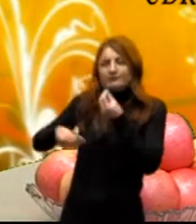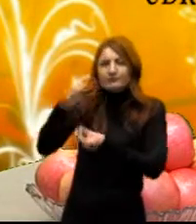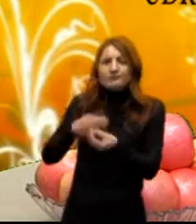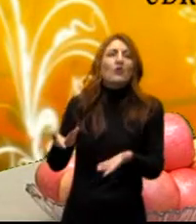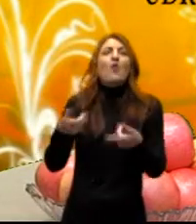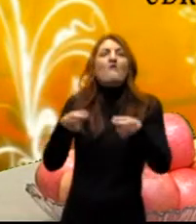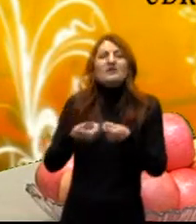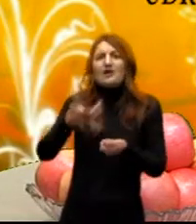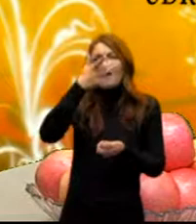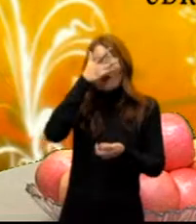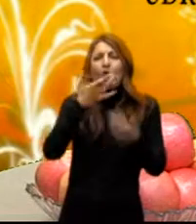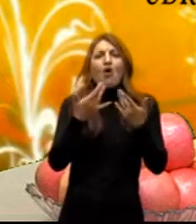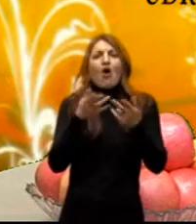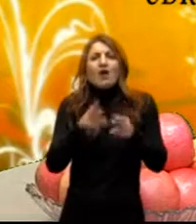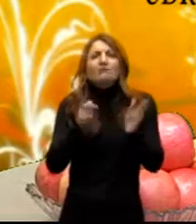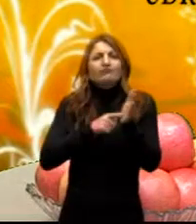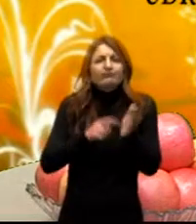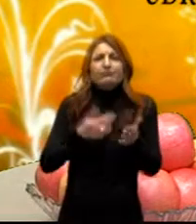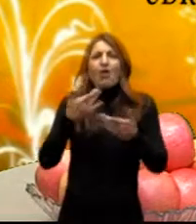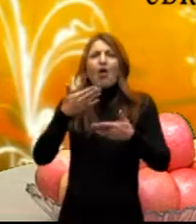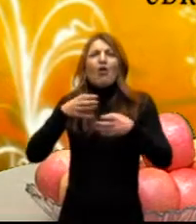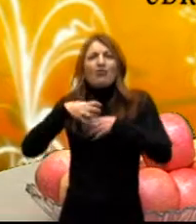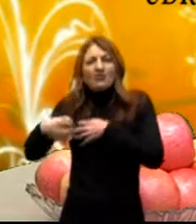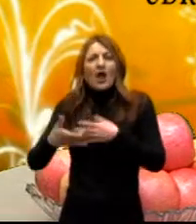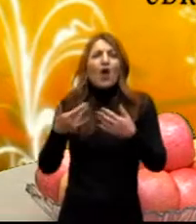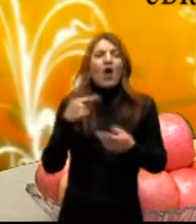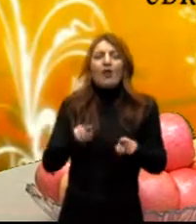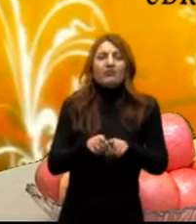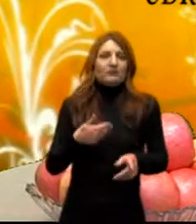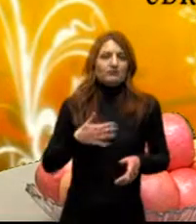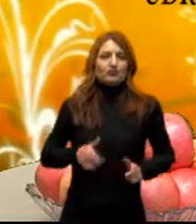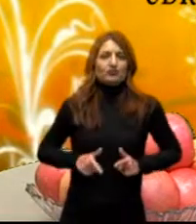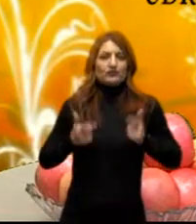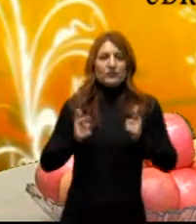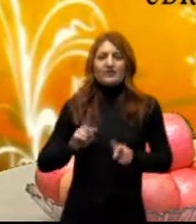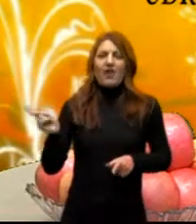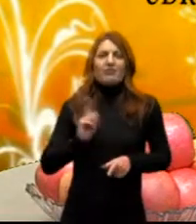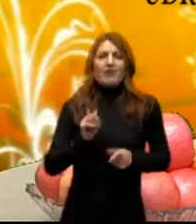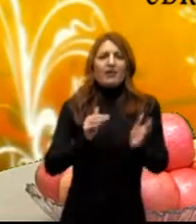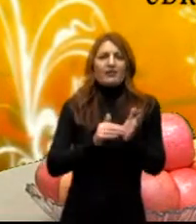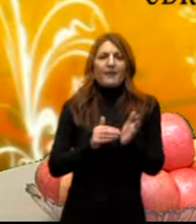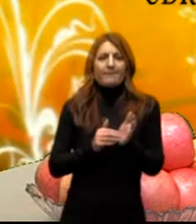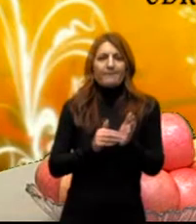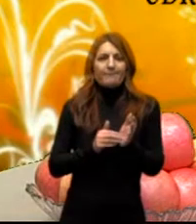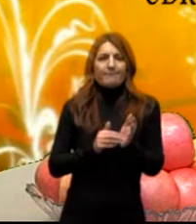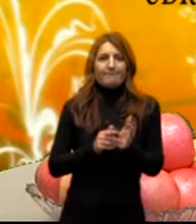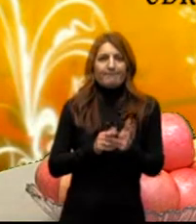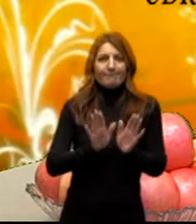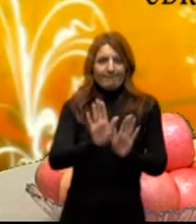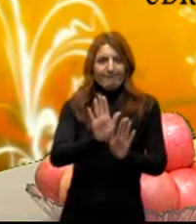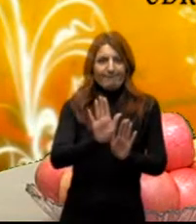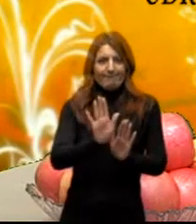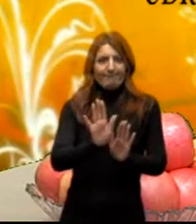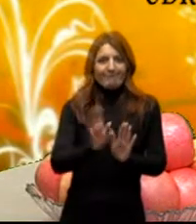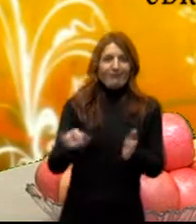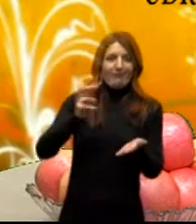razini, njenoj visini, njenoj učestalosti, da znadete kako se s njom nositi. Nemojte otići iz vaših fotelja, dignite